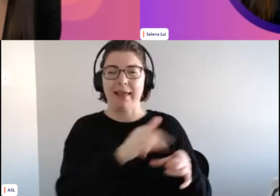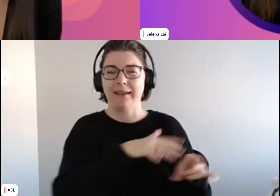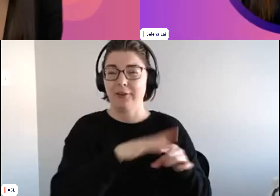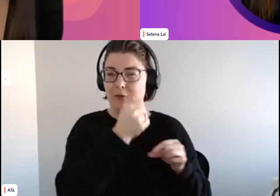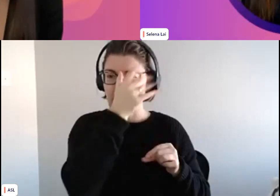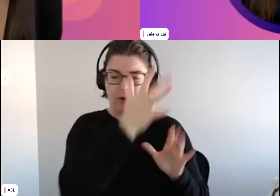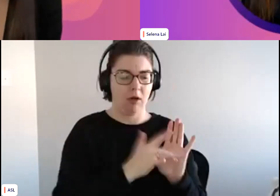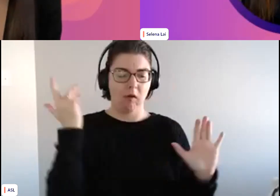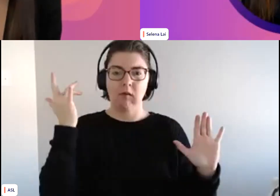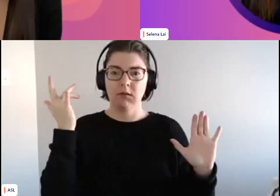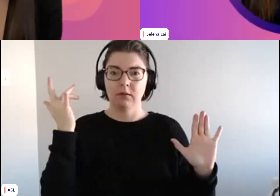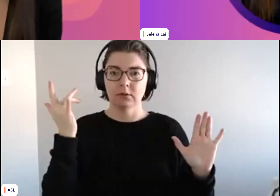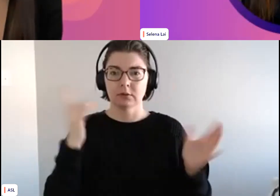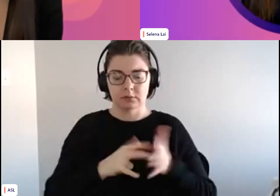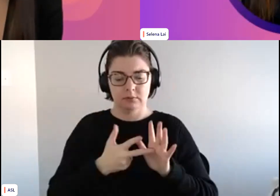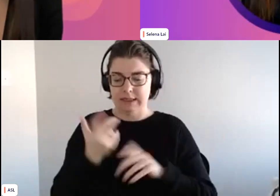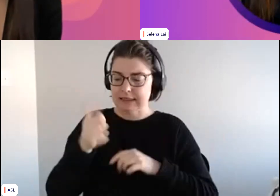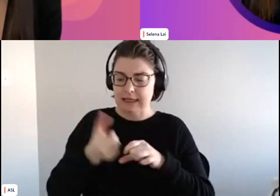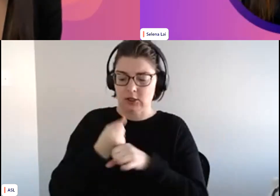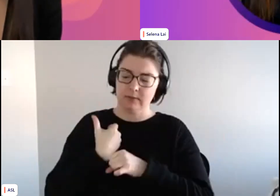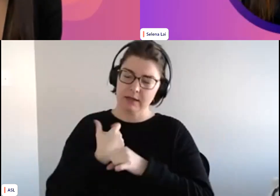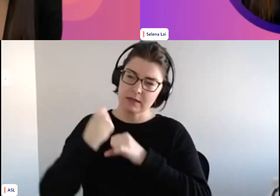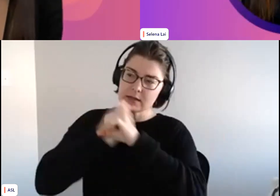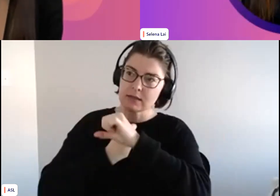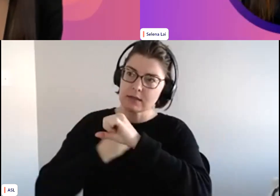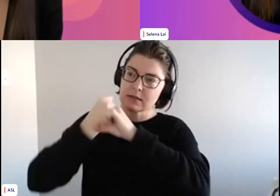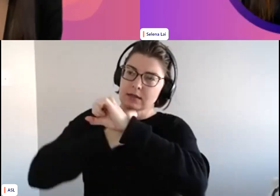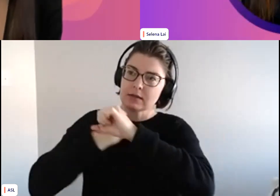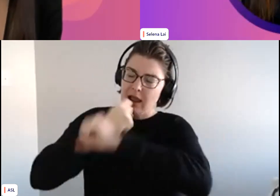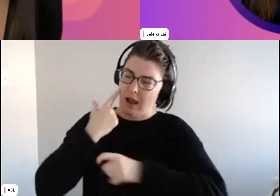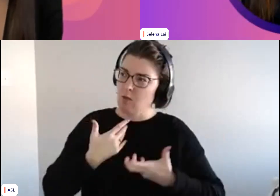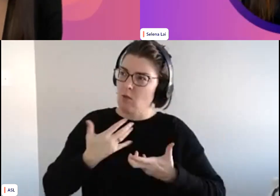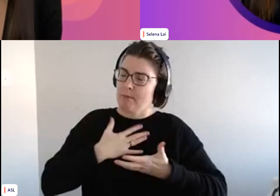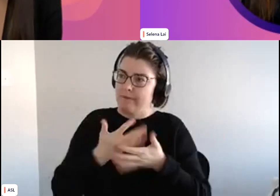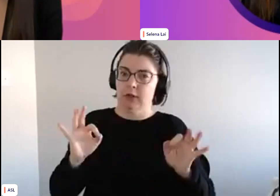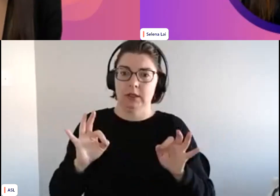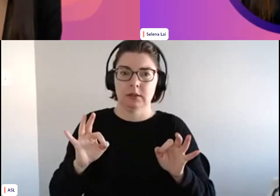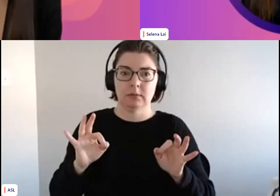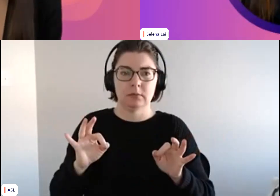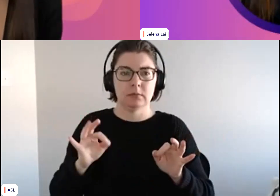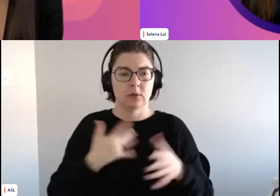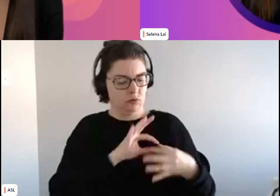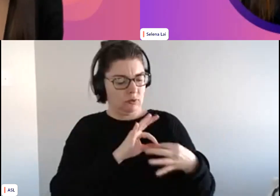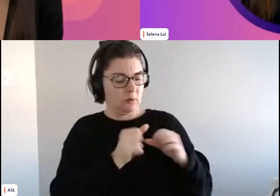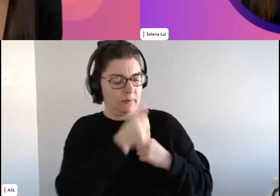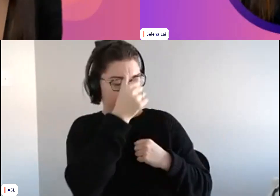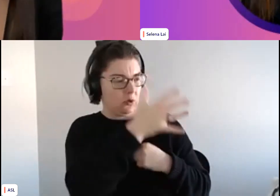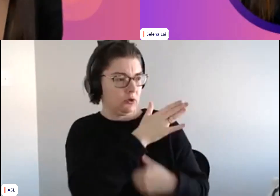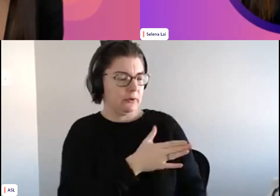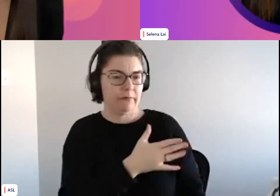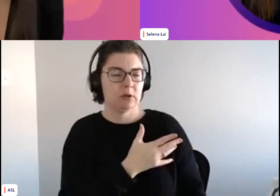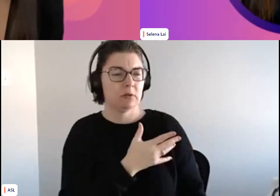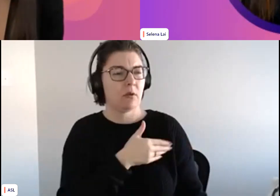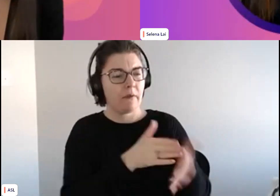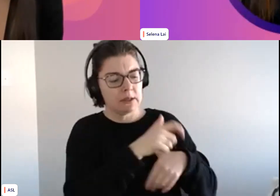et son contrôle financier la durée 10 ans donc pour finalement retrouver ma liberté